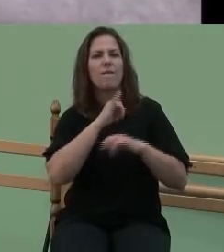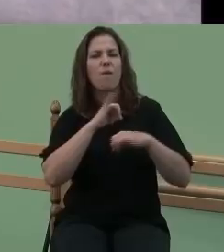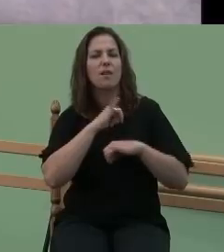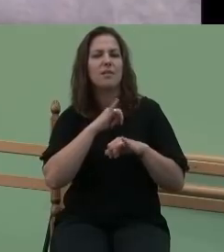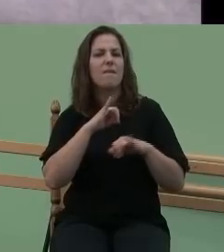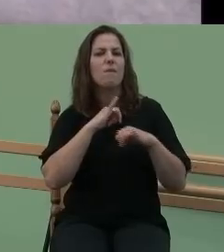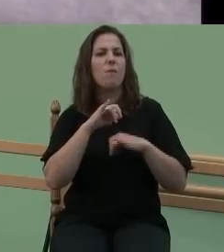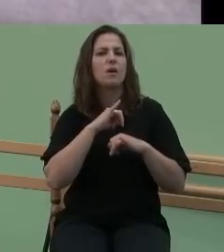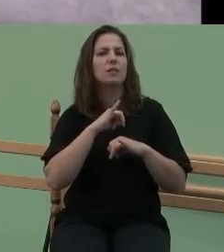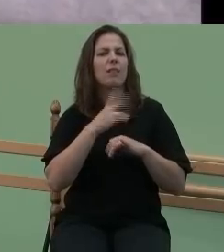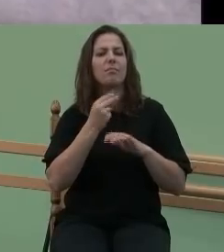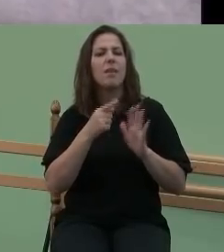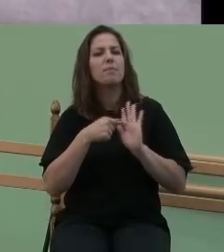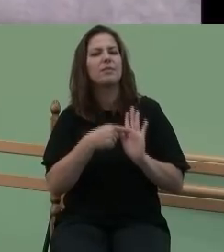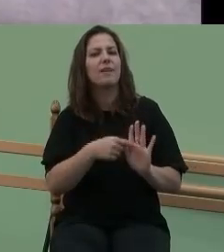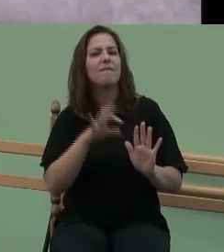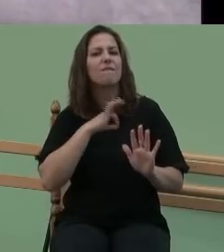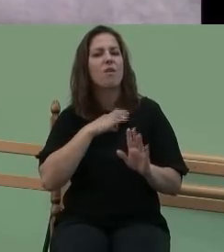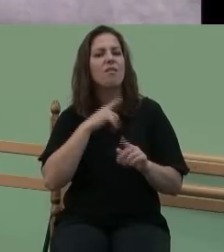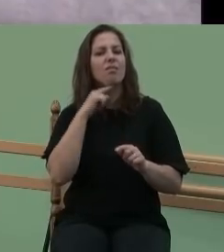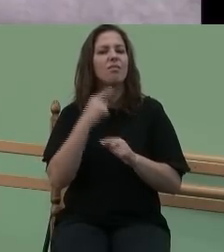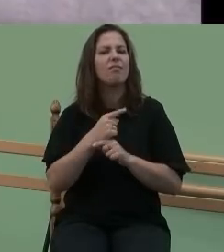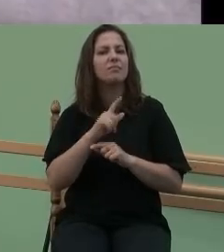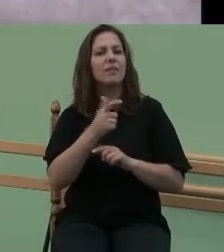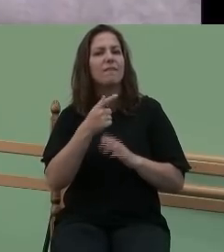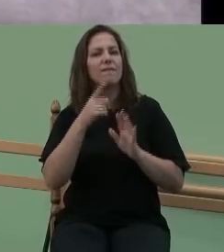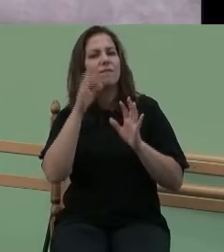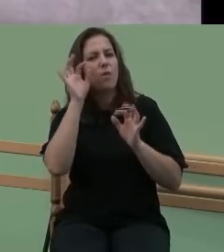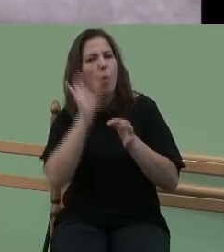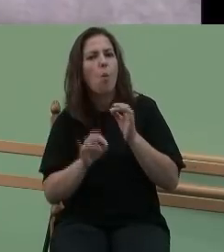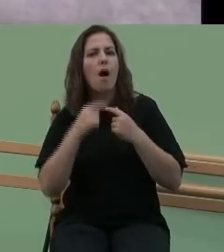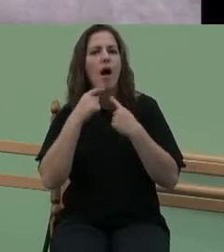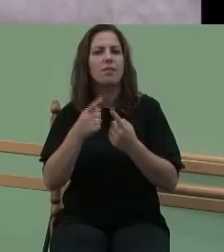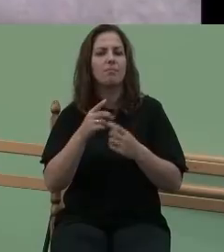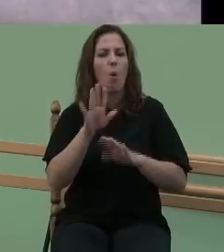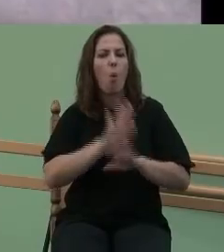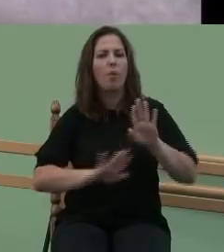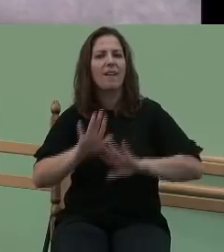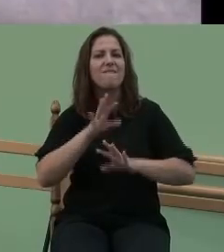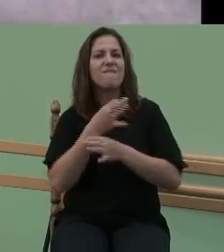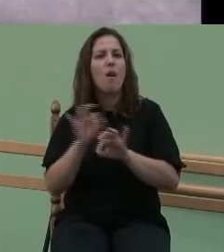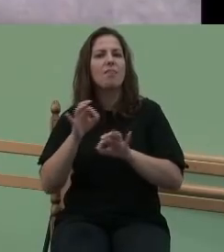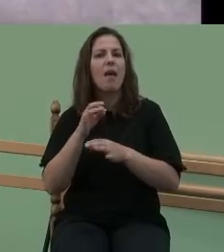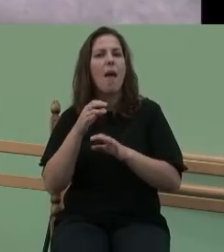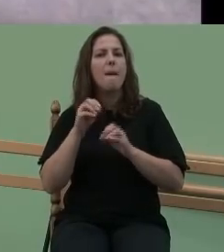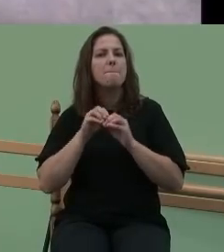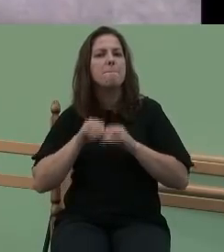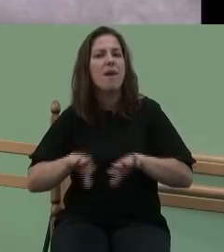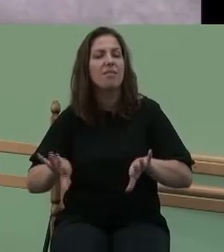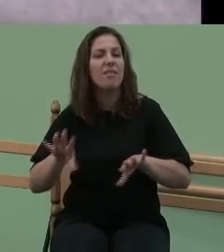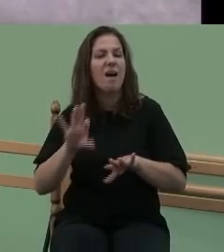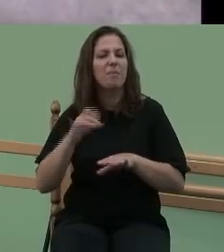Nie przedstawia swoich zamiarów w sposób czytelny. Unika wolnych mediów, dlatego że media